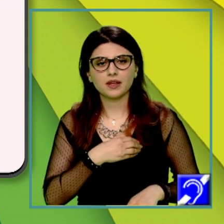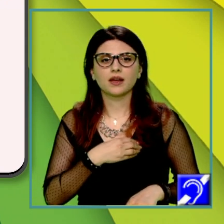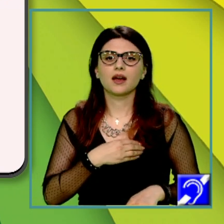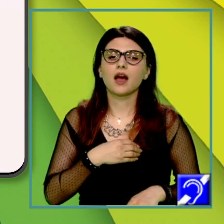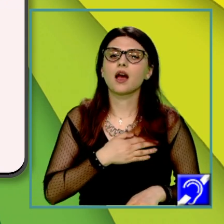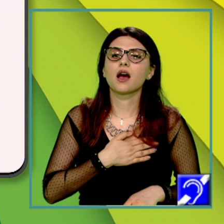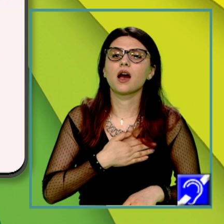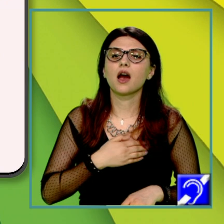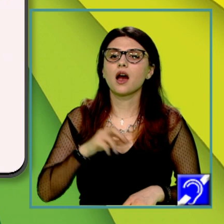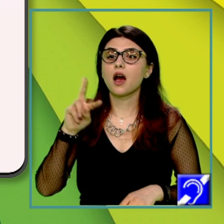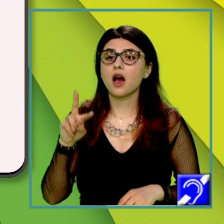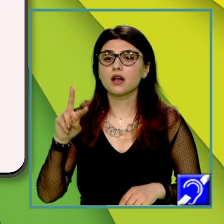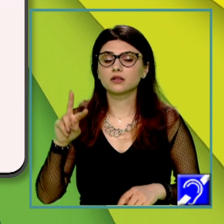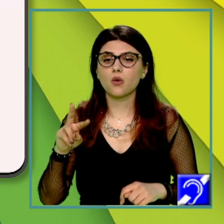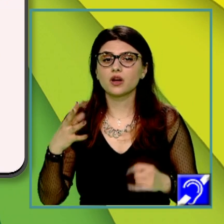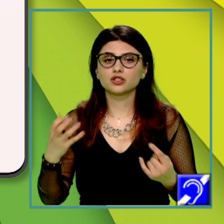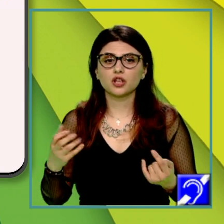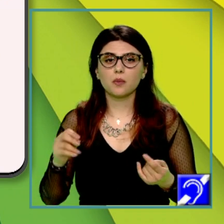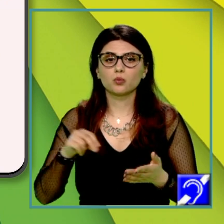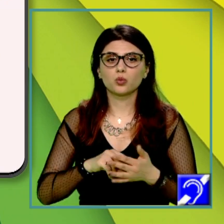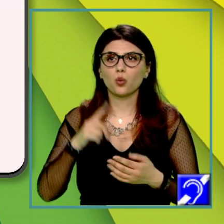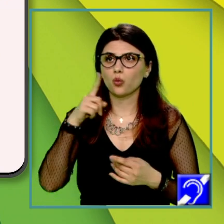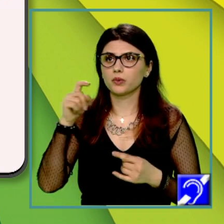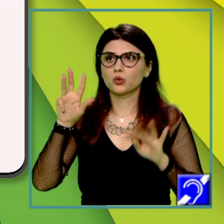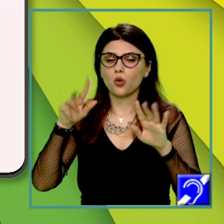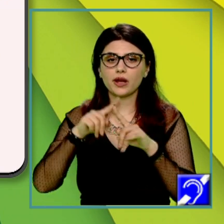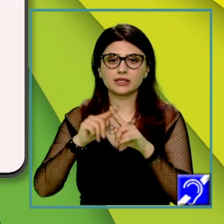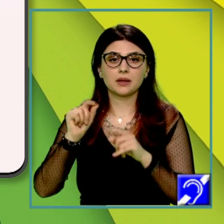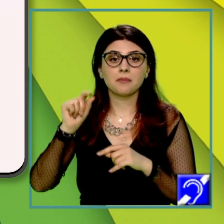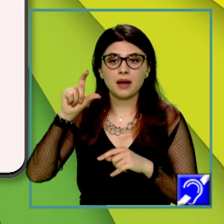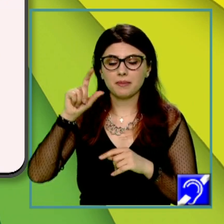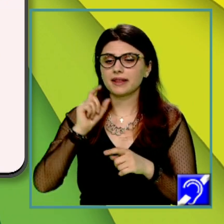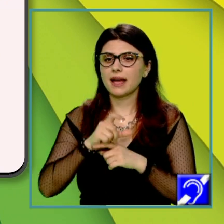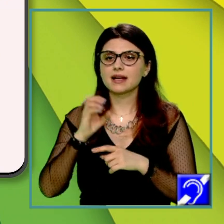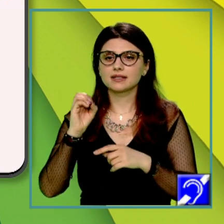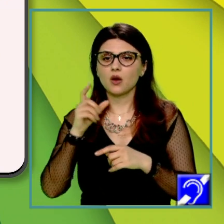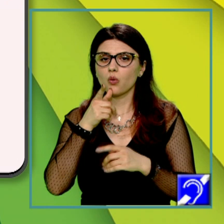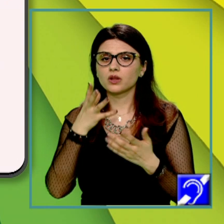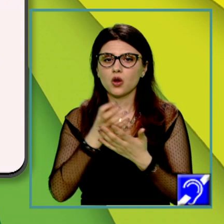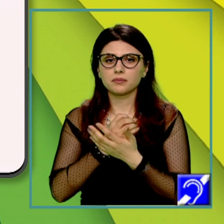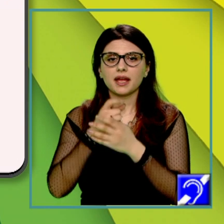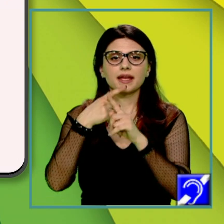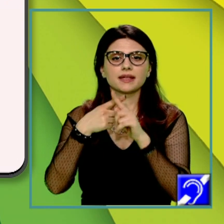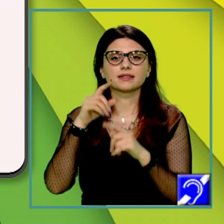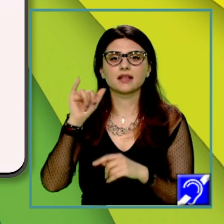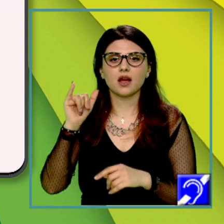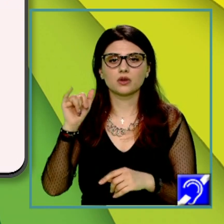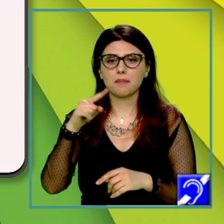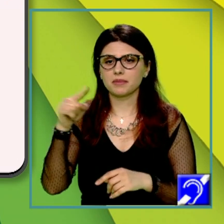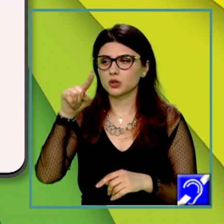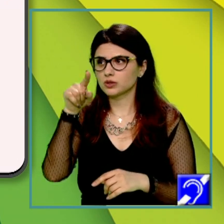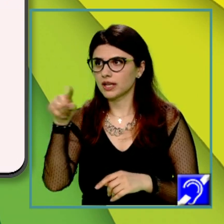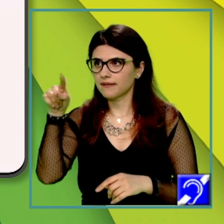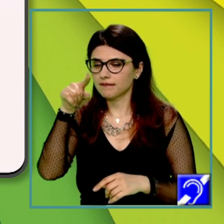impune mai întâi conditia un minus auzit mai mare decât 0 de unde obținem x aparține minus